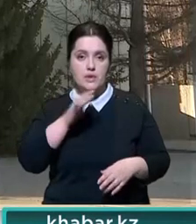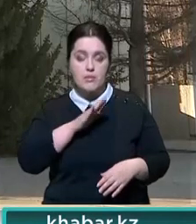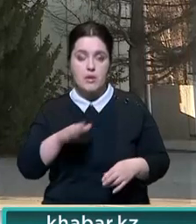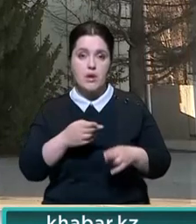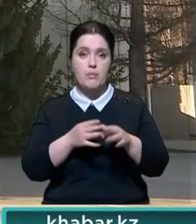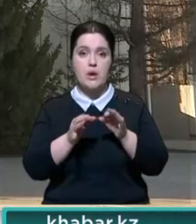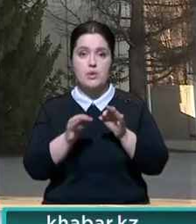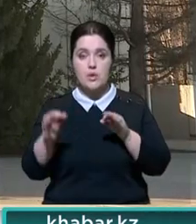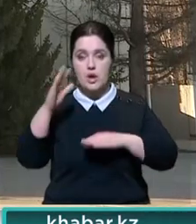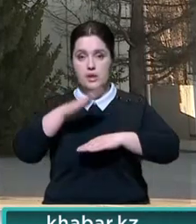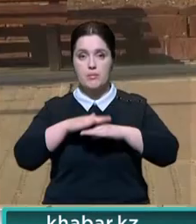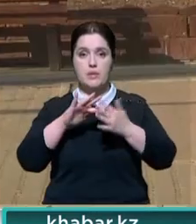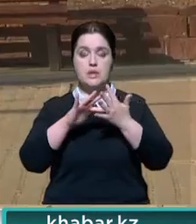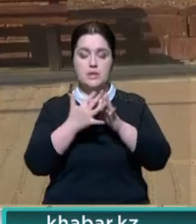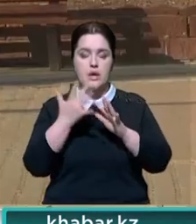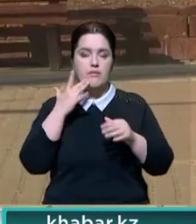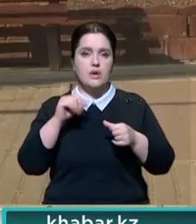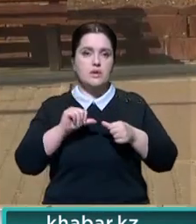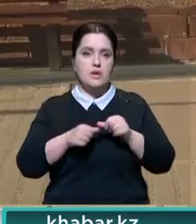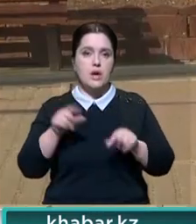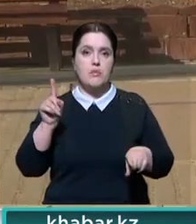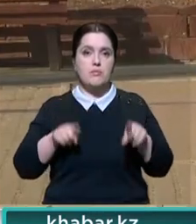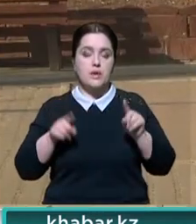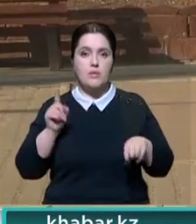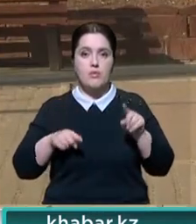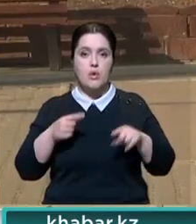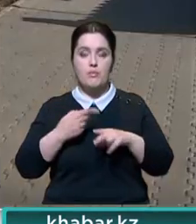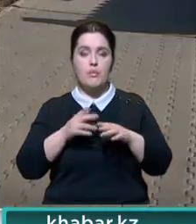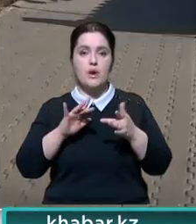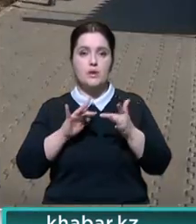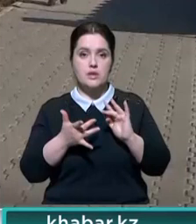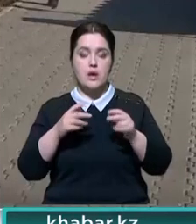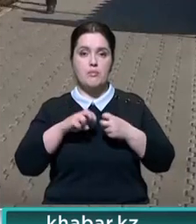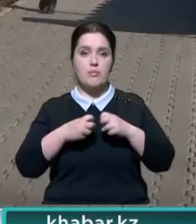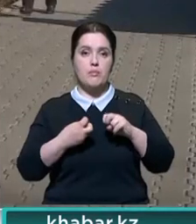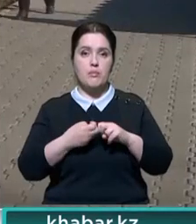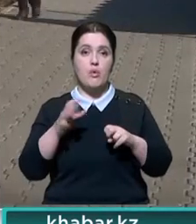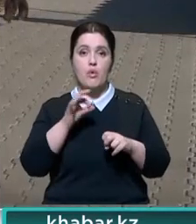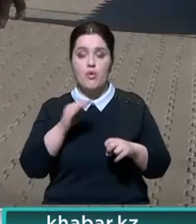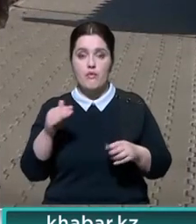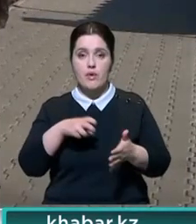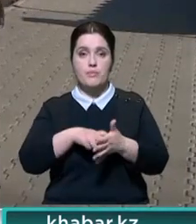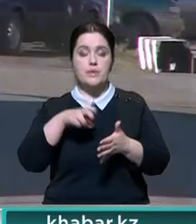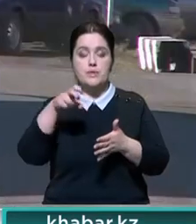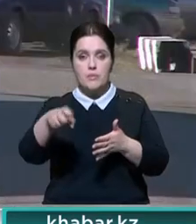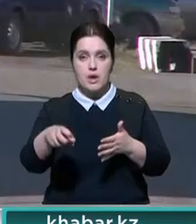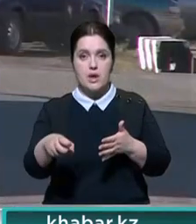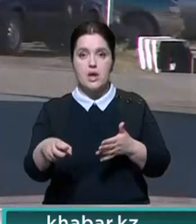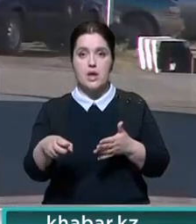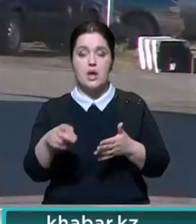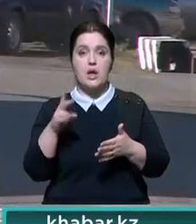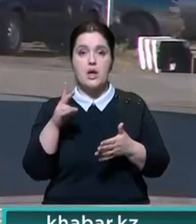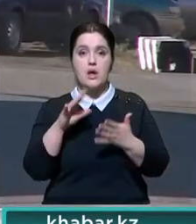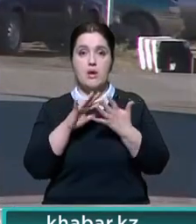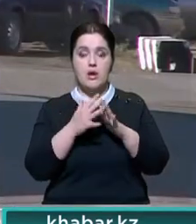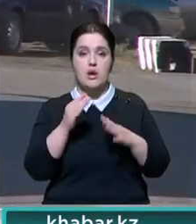акимате признают, в ряде сел действительно постоянные перебои связи и интернета. В некоторых случаях проблема решается после официального письма сотовому оператору. Но в таких селах,